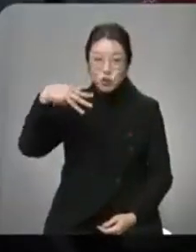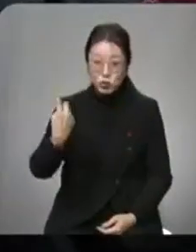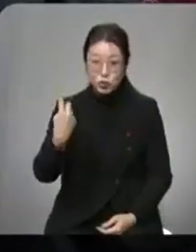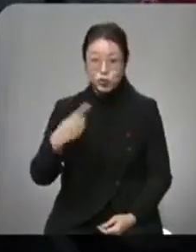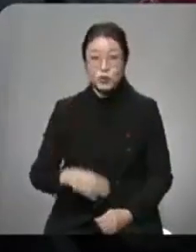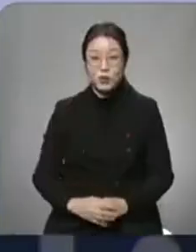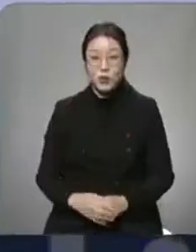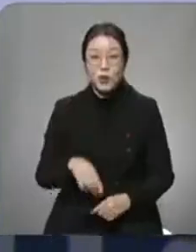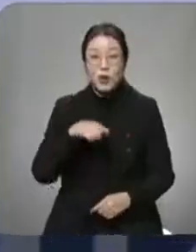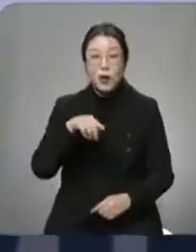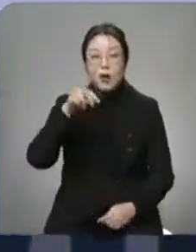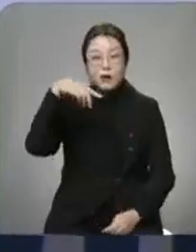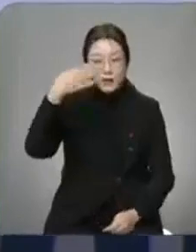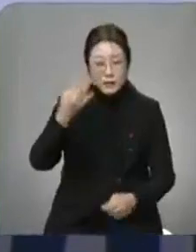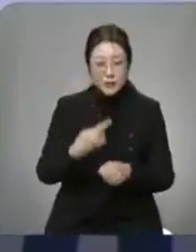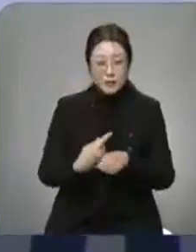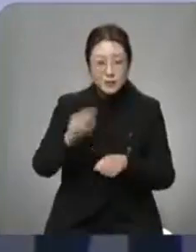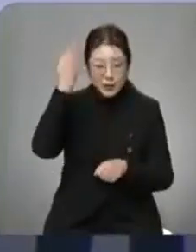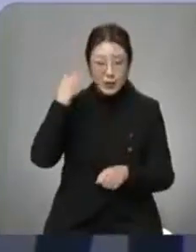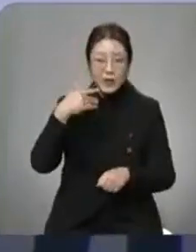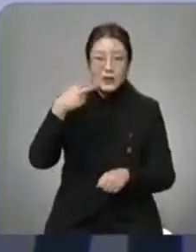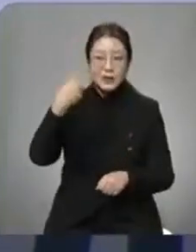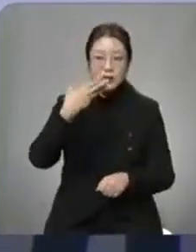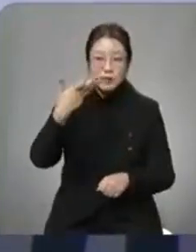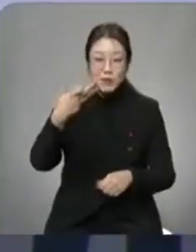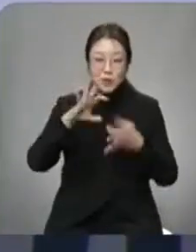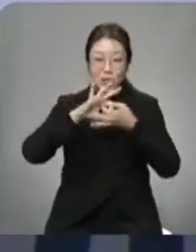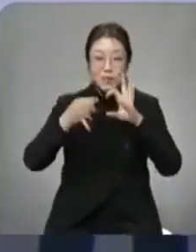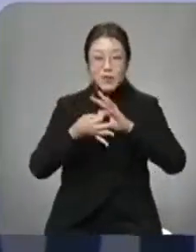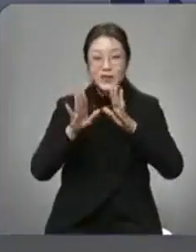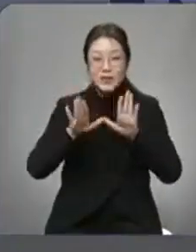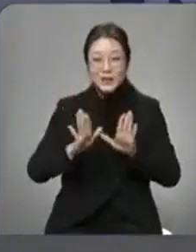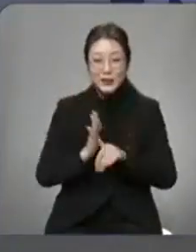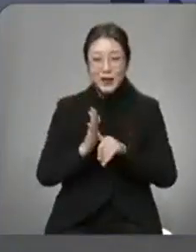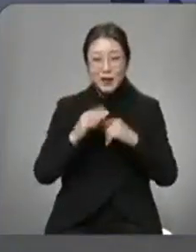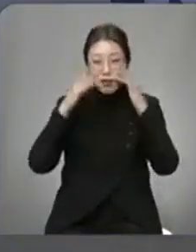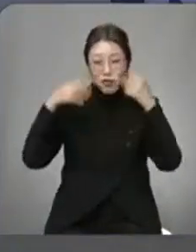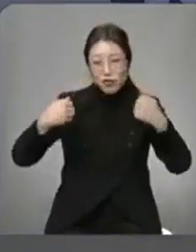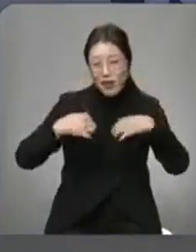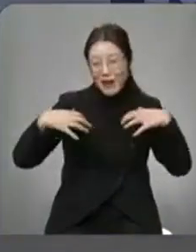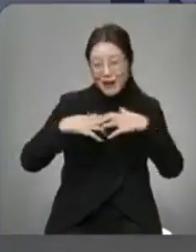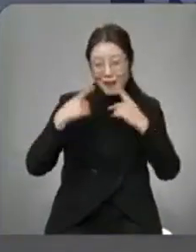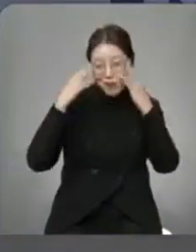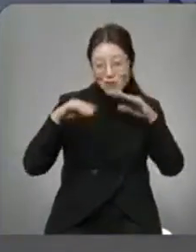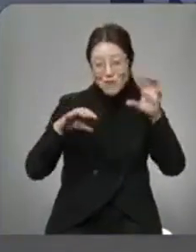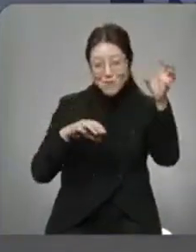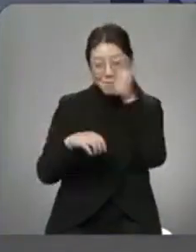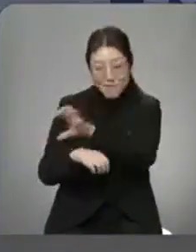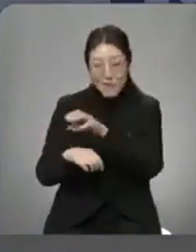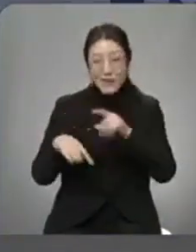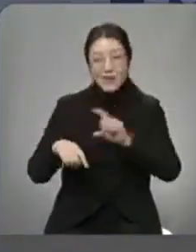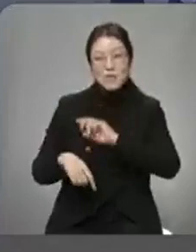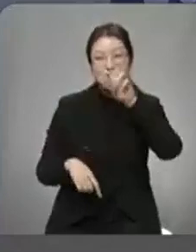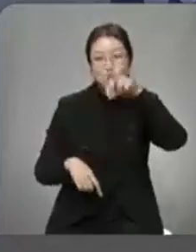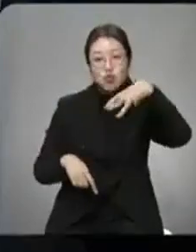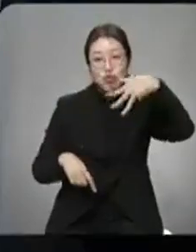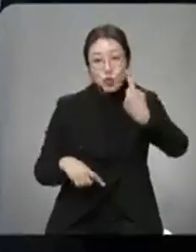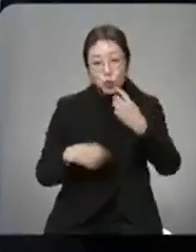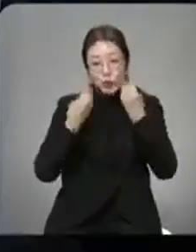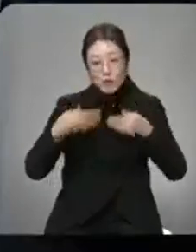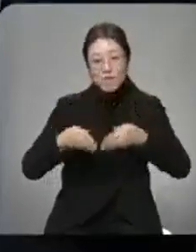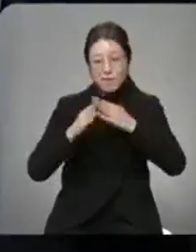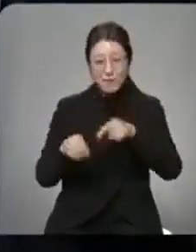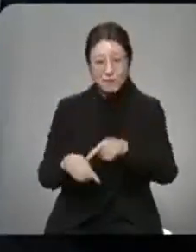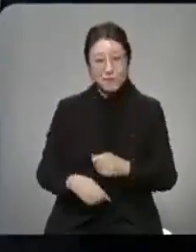동계올림픽 마스코트 수호랑과 반다비가 눈싸움을 하며 가지고 놀던 눈뭉치가 새롭게 뭉초로 태어났습니다. 너무